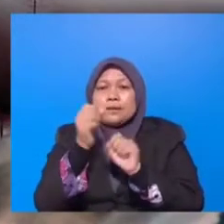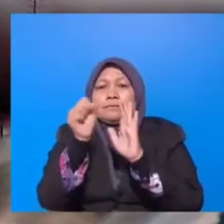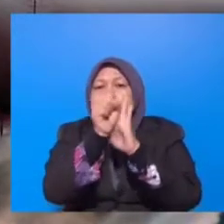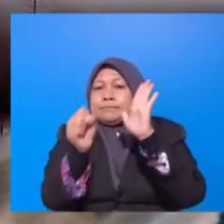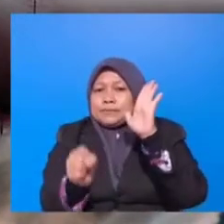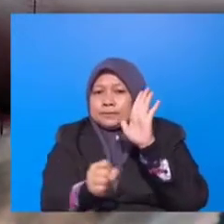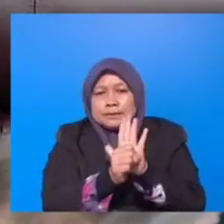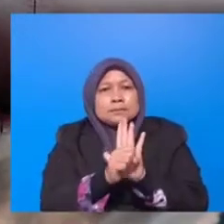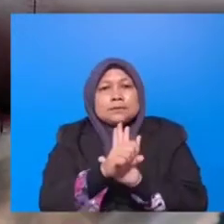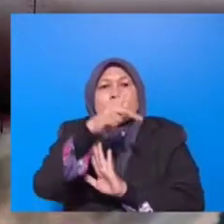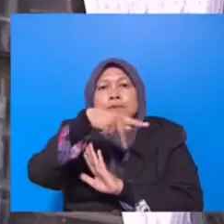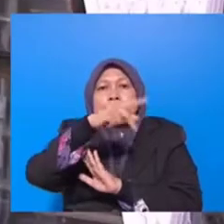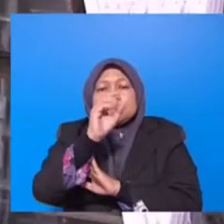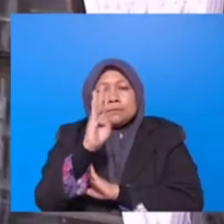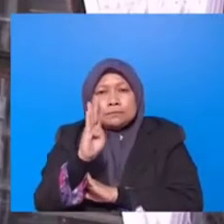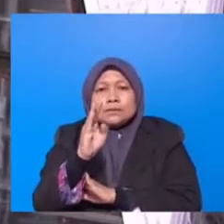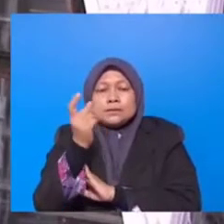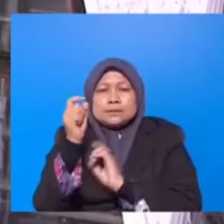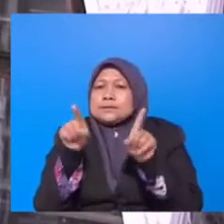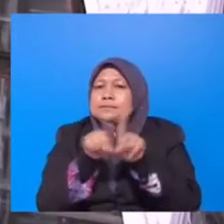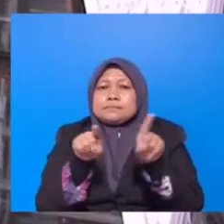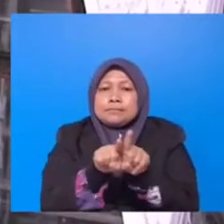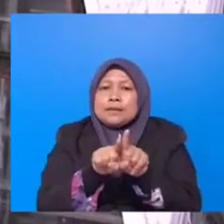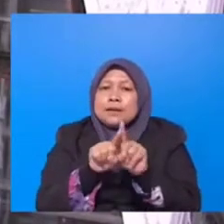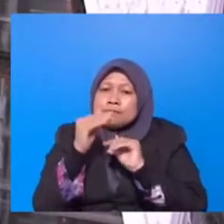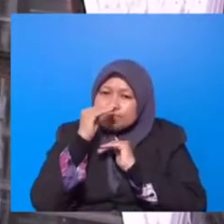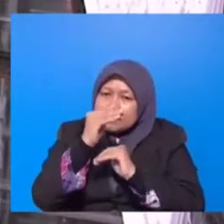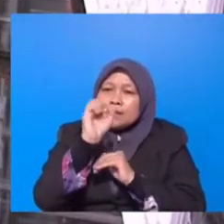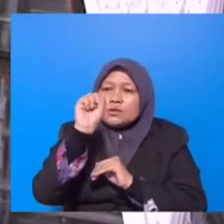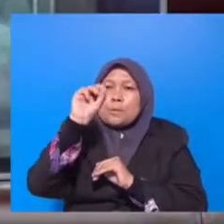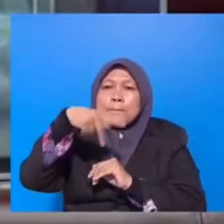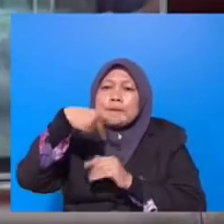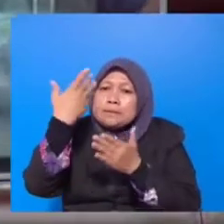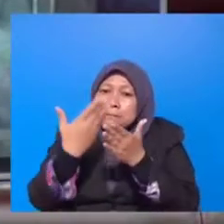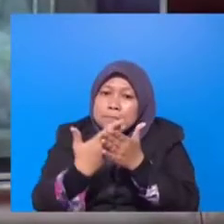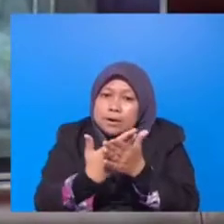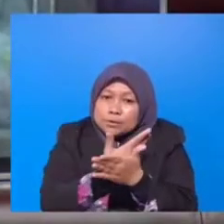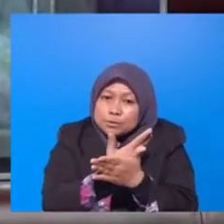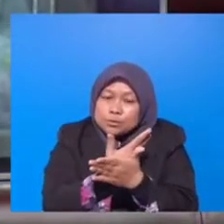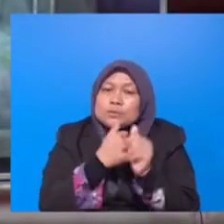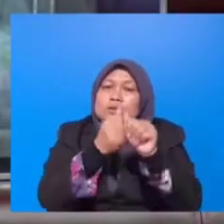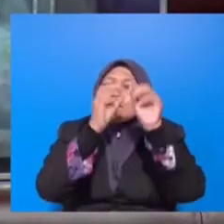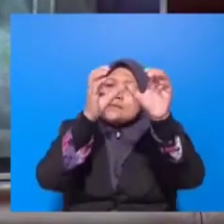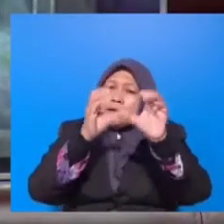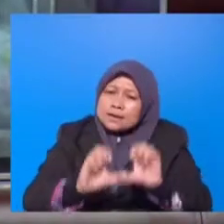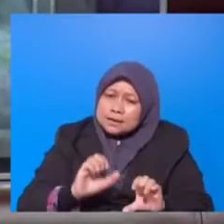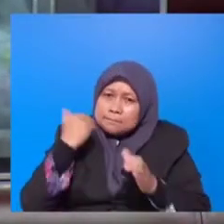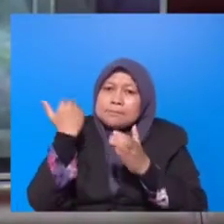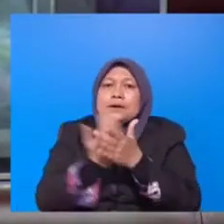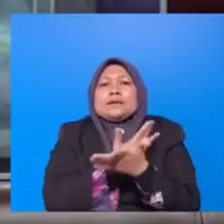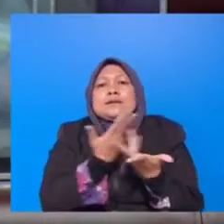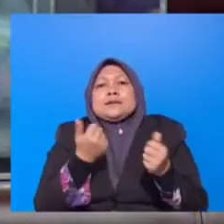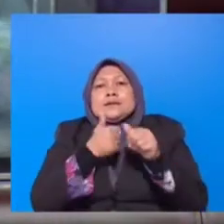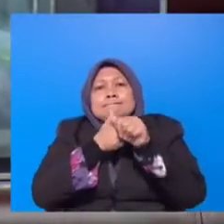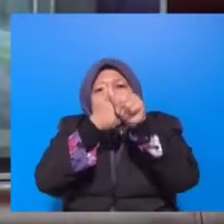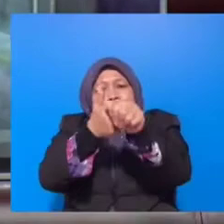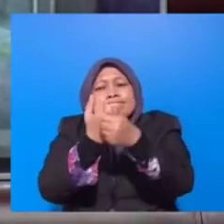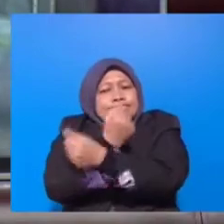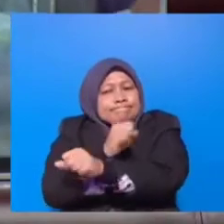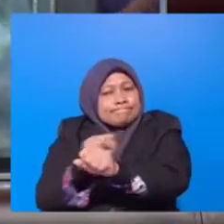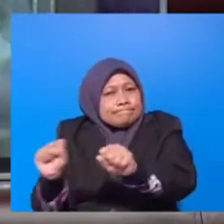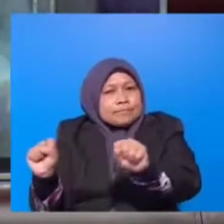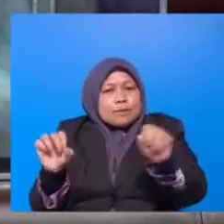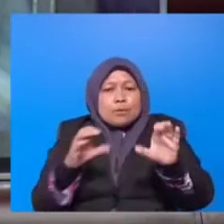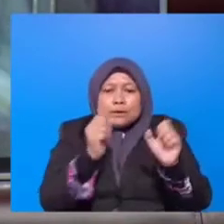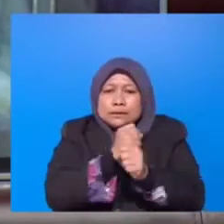juga, bagaimana mereka terpaksa berhadapan dengan SOP yang baru, dalam norma yang baru, dalam mereka menyedia